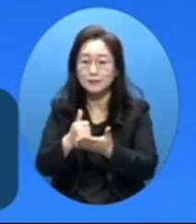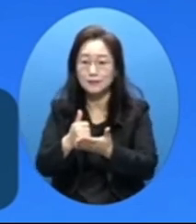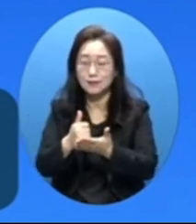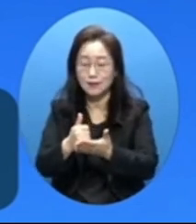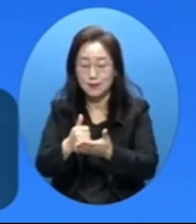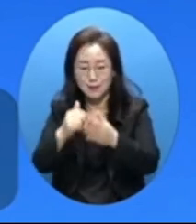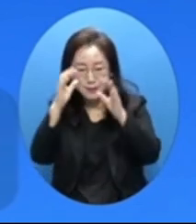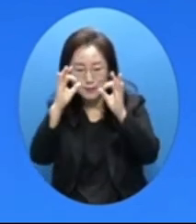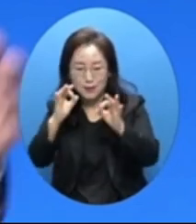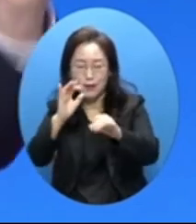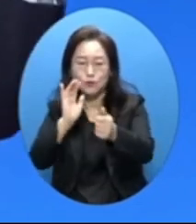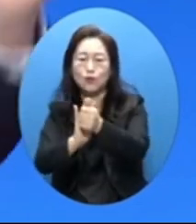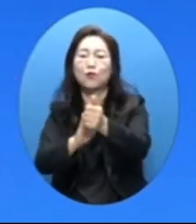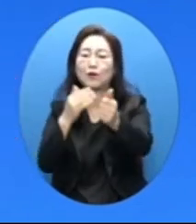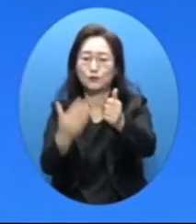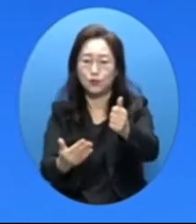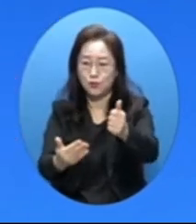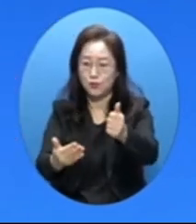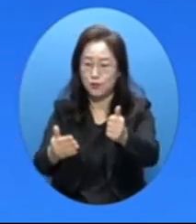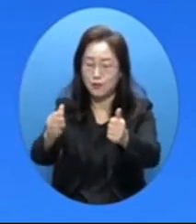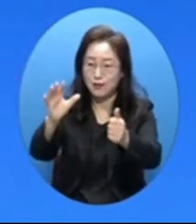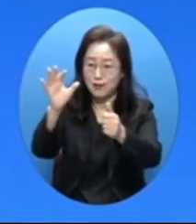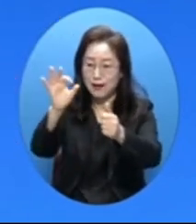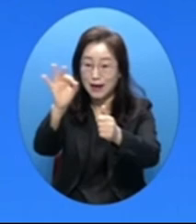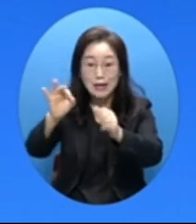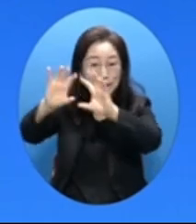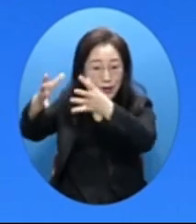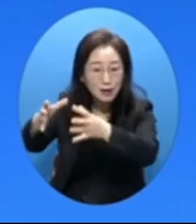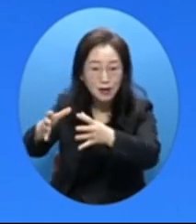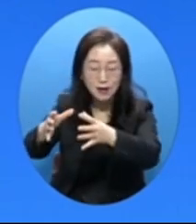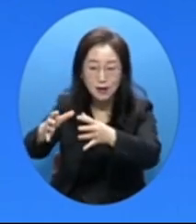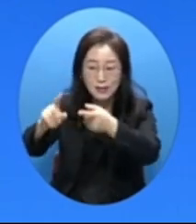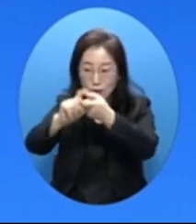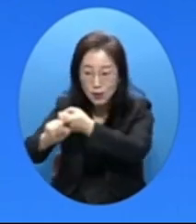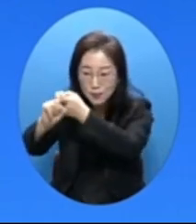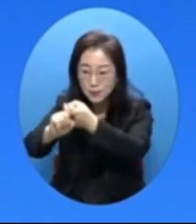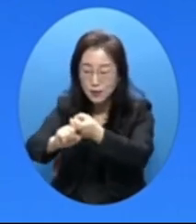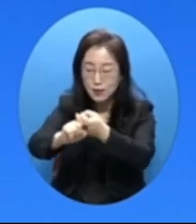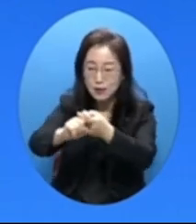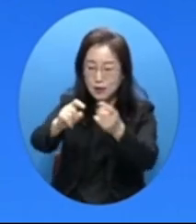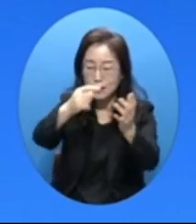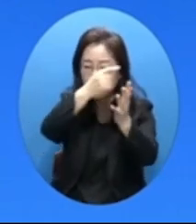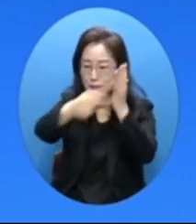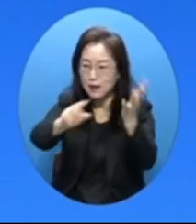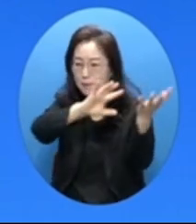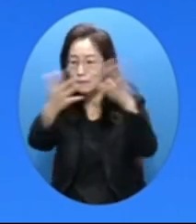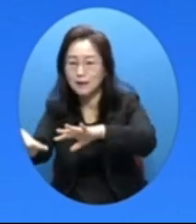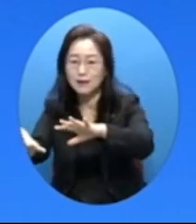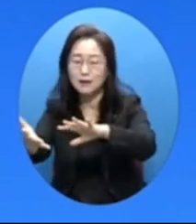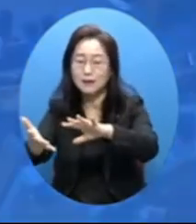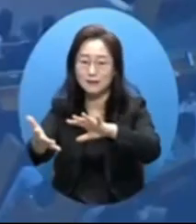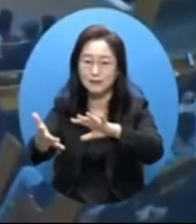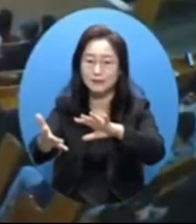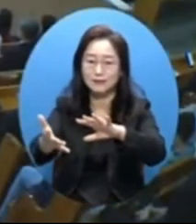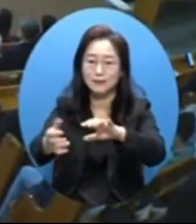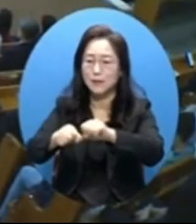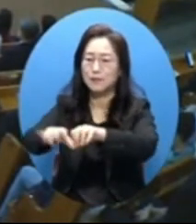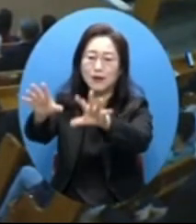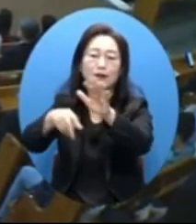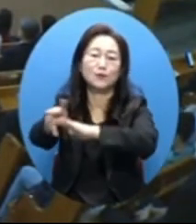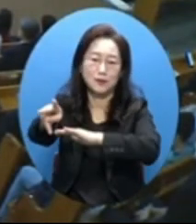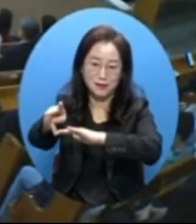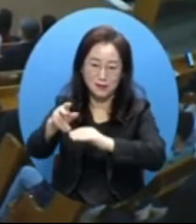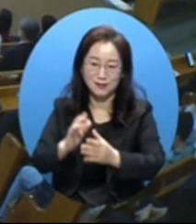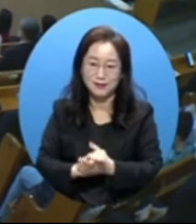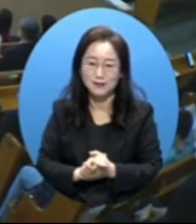도우시는 손길이 함께 해서 하나님은 그들을 지심으로 말미암아 아람 연합군의 완전히 피하고 다 그들이 도망을